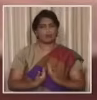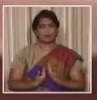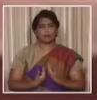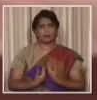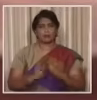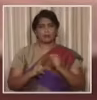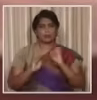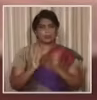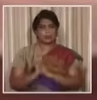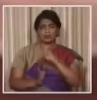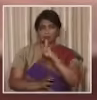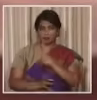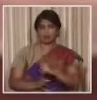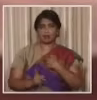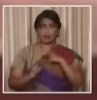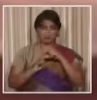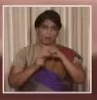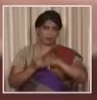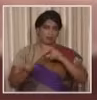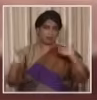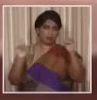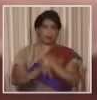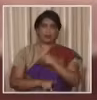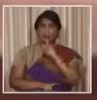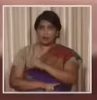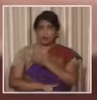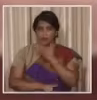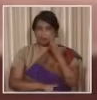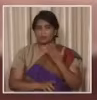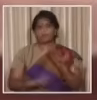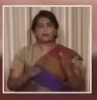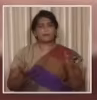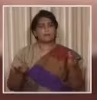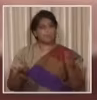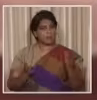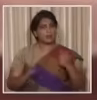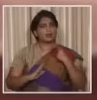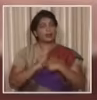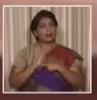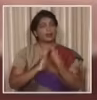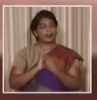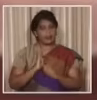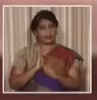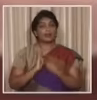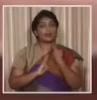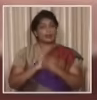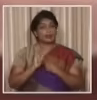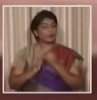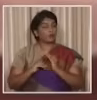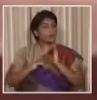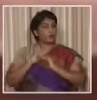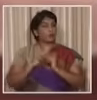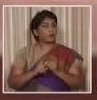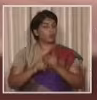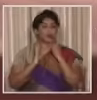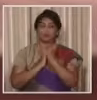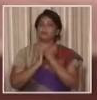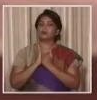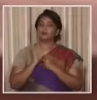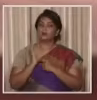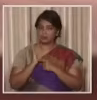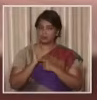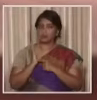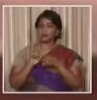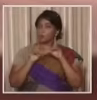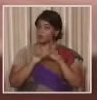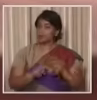ma me agamet tua tekel agamet tua mage prale heta maru kara nge hema kara na bulan garu katana ketumani merate niti atina merate vidia atina ayatana sangraha atina itu